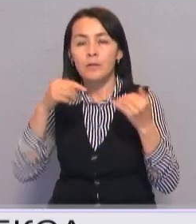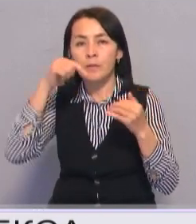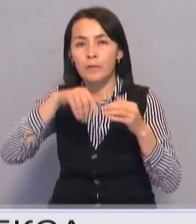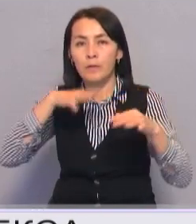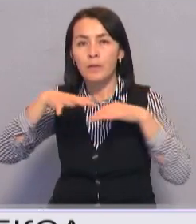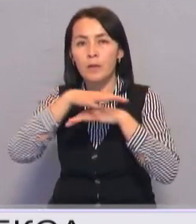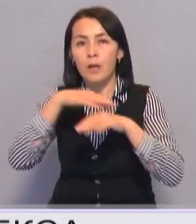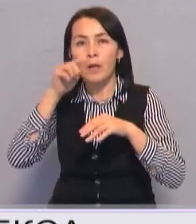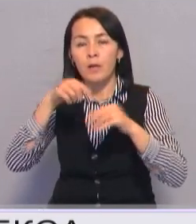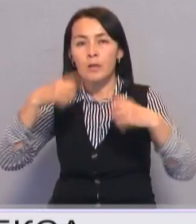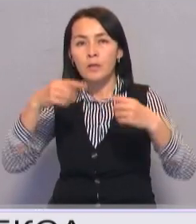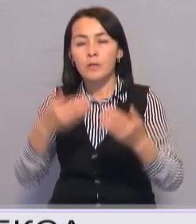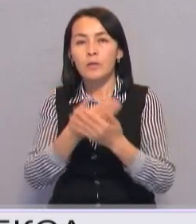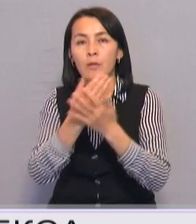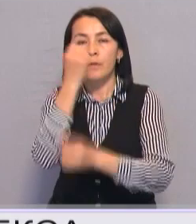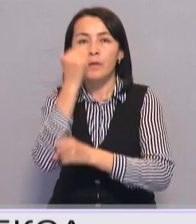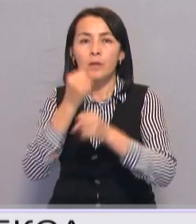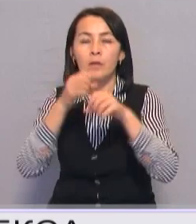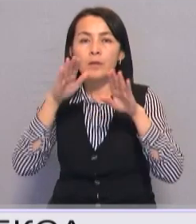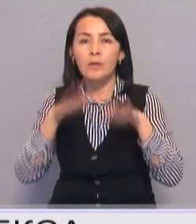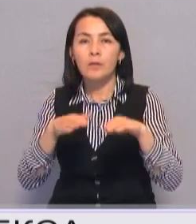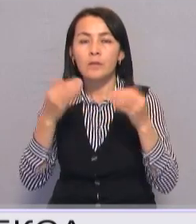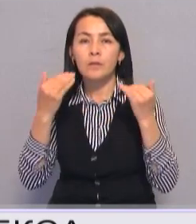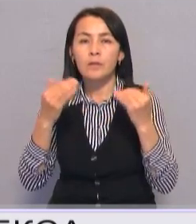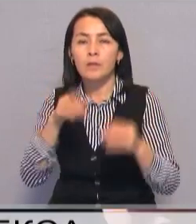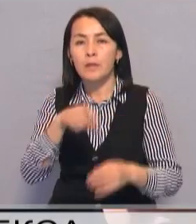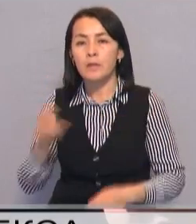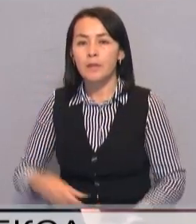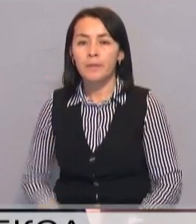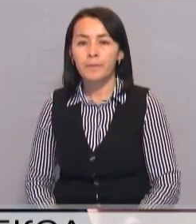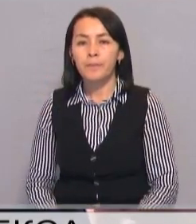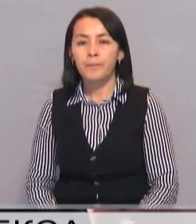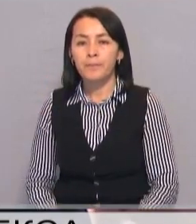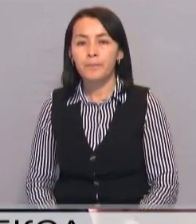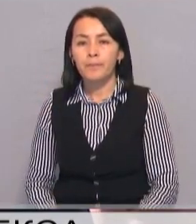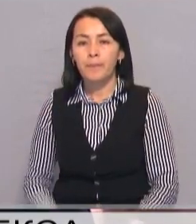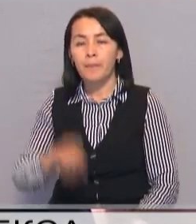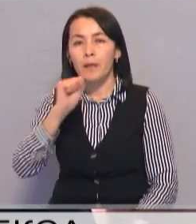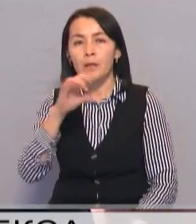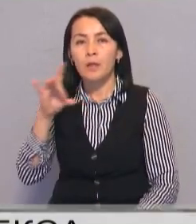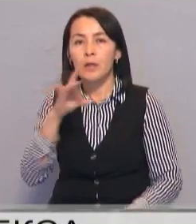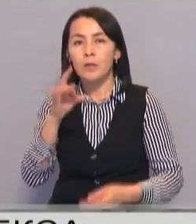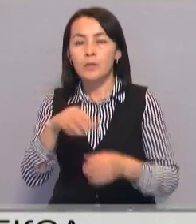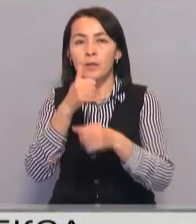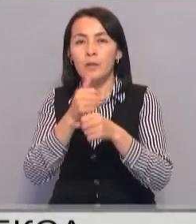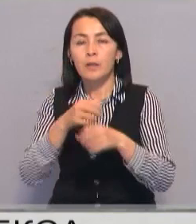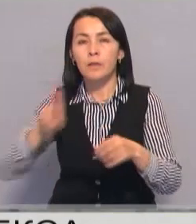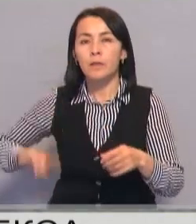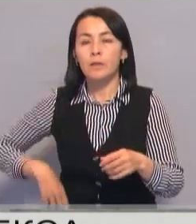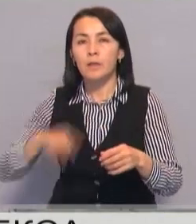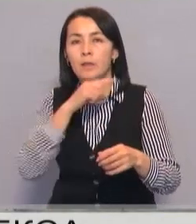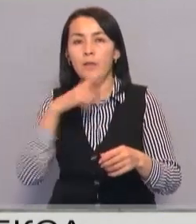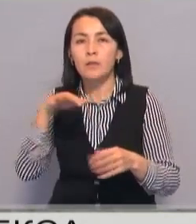рынок региона, созданию новых рабочих мест и повышению благосостояния населения. Александр Рудаков, председатель Совета директоров